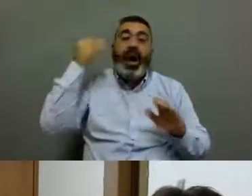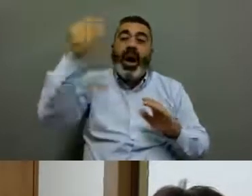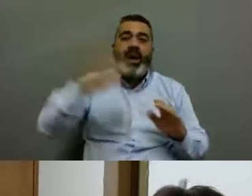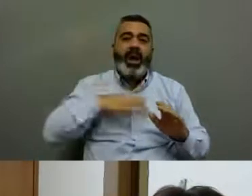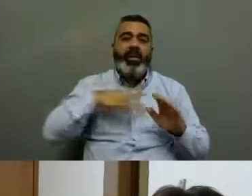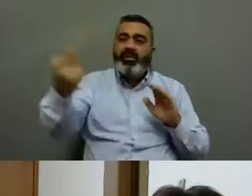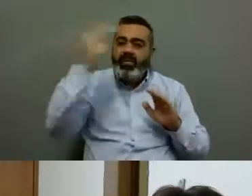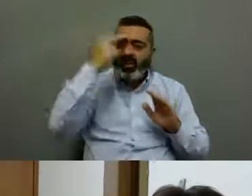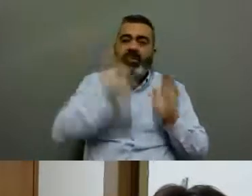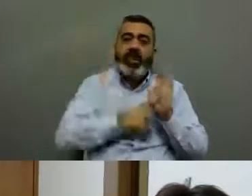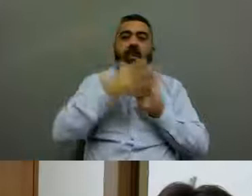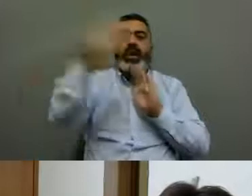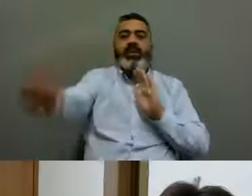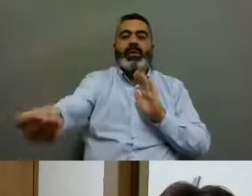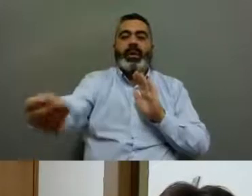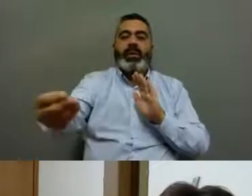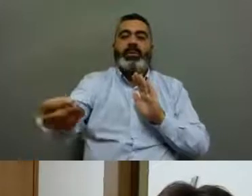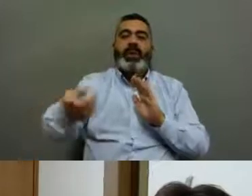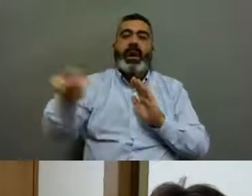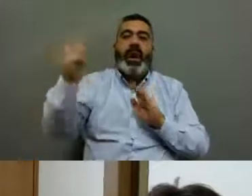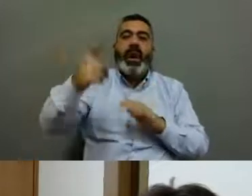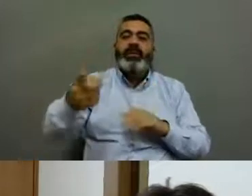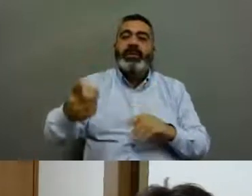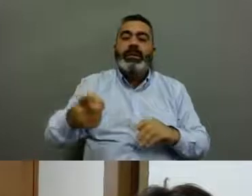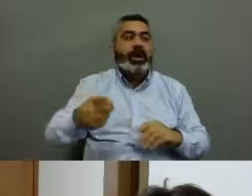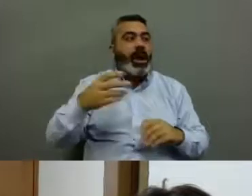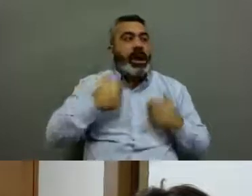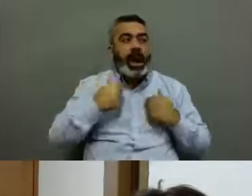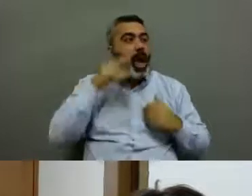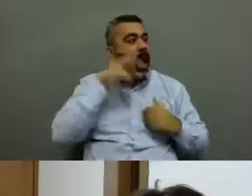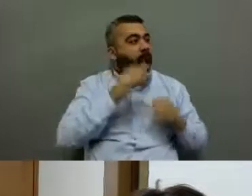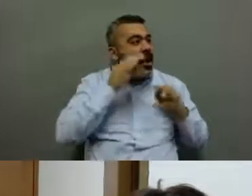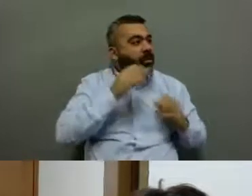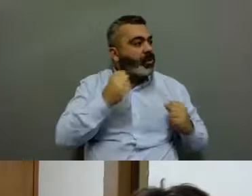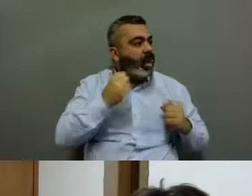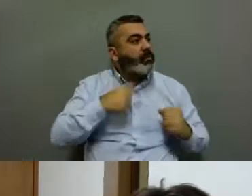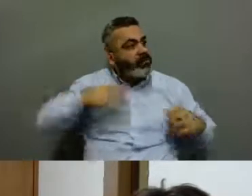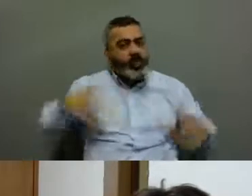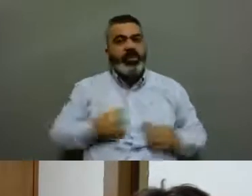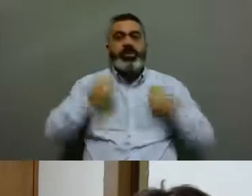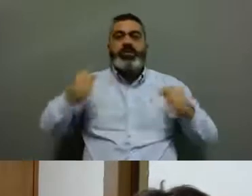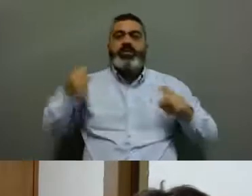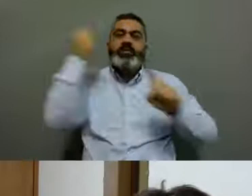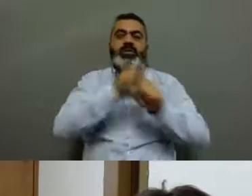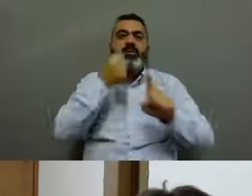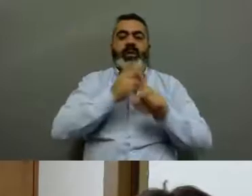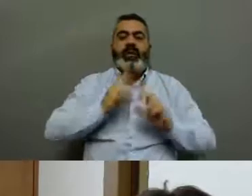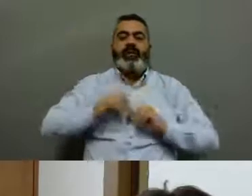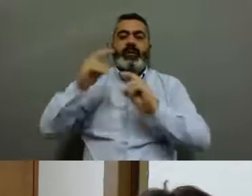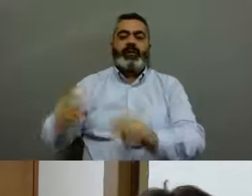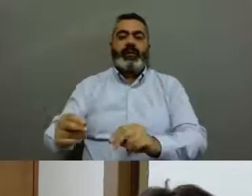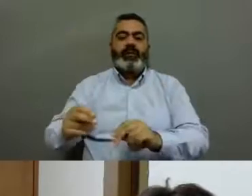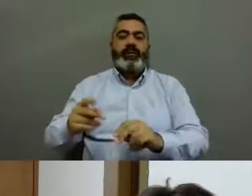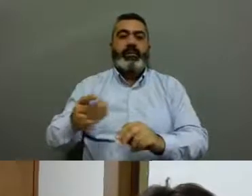ανθρώπους που θα βρούνε τη δύναμη, ίσως και οι νεότεροι, να βγουν λίγο παραέξω και να